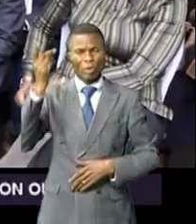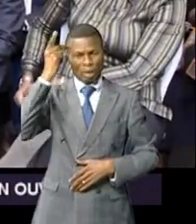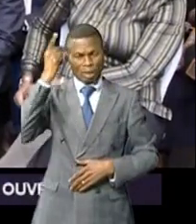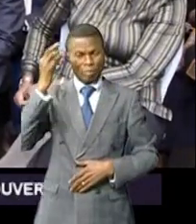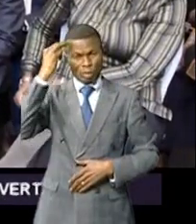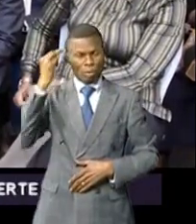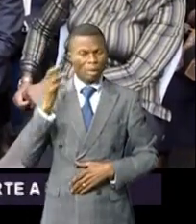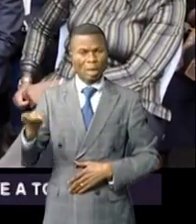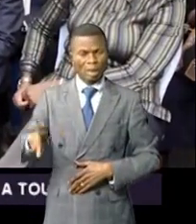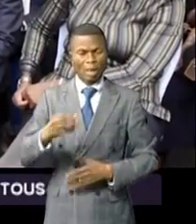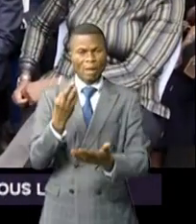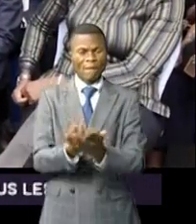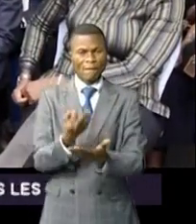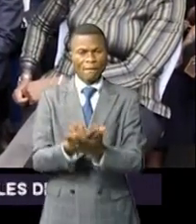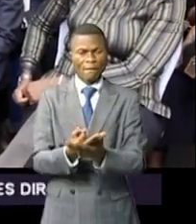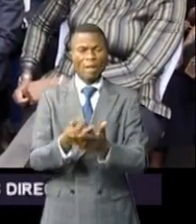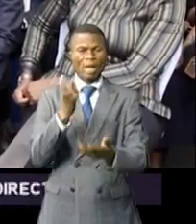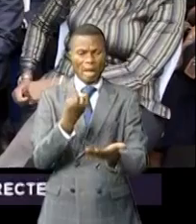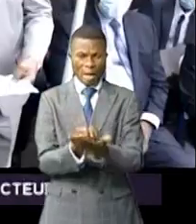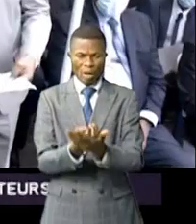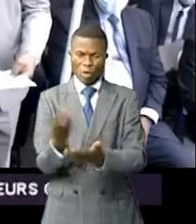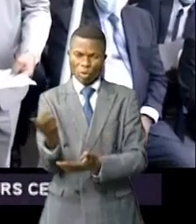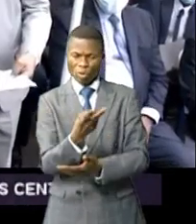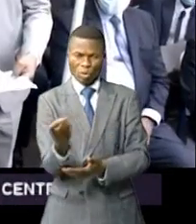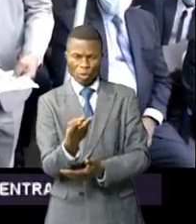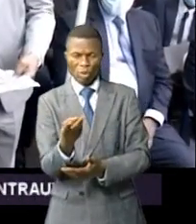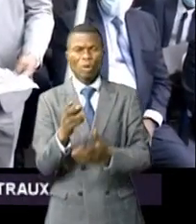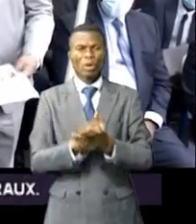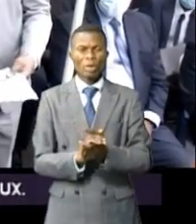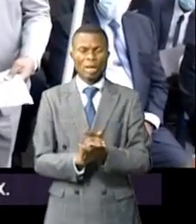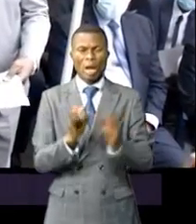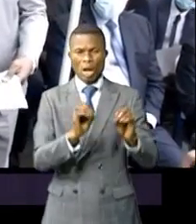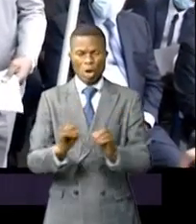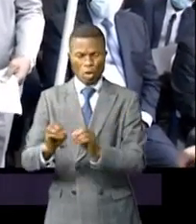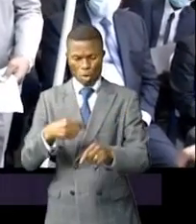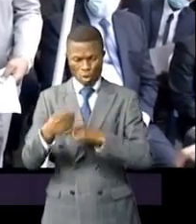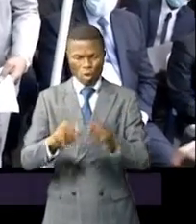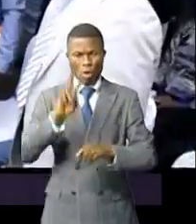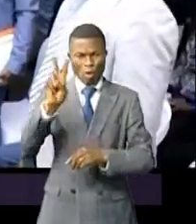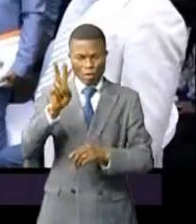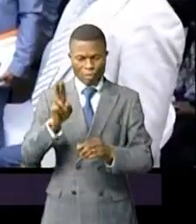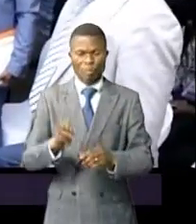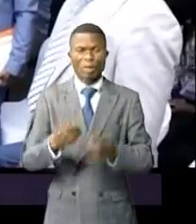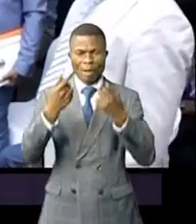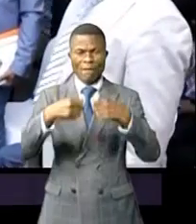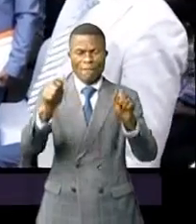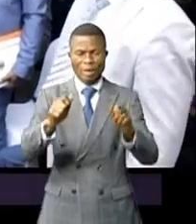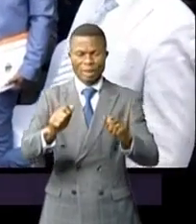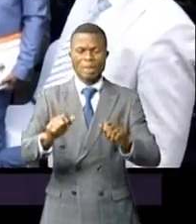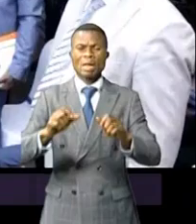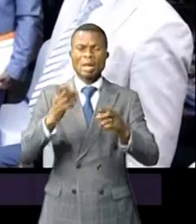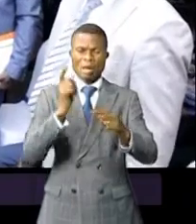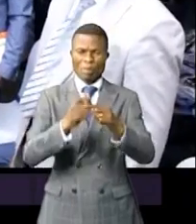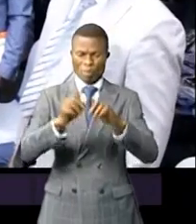ministre provincial des Finances et Économie, Jean-Goy Mvundi, a procédé ce vendredi au lancement de l'opération de vente de ces